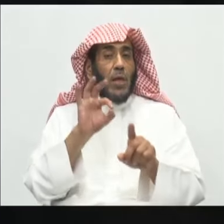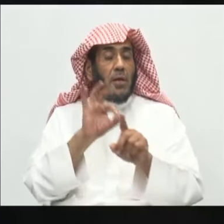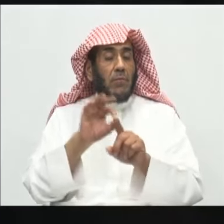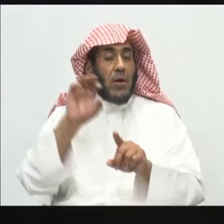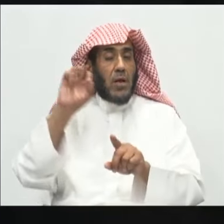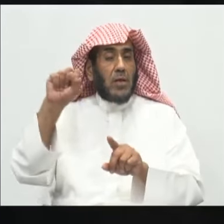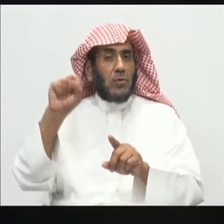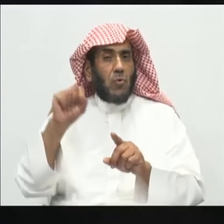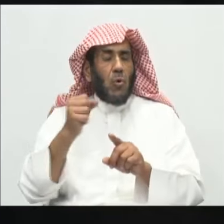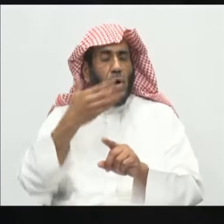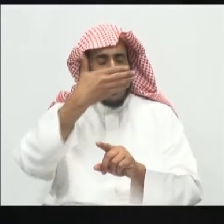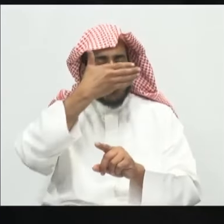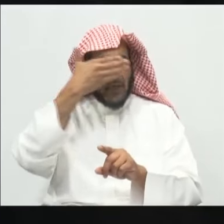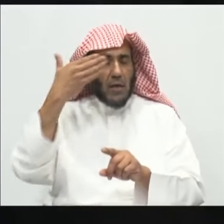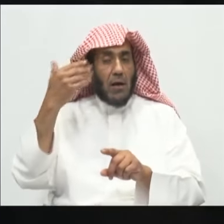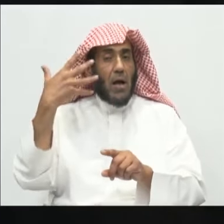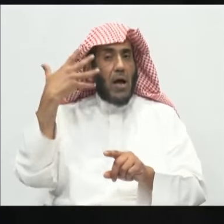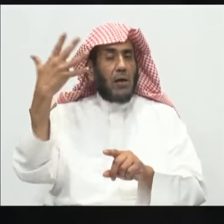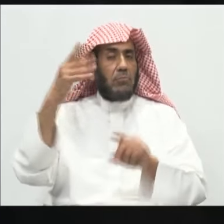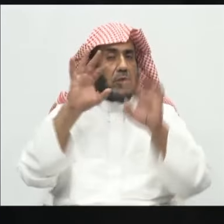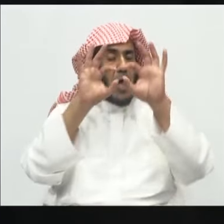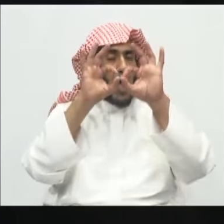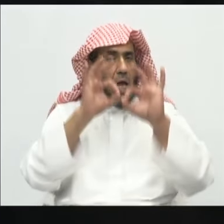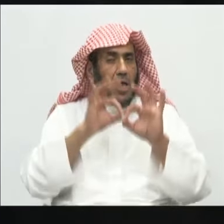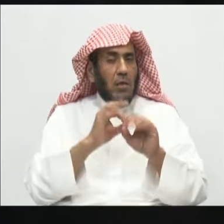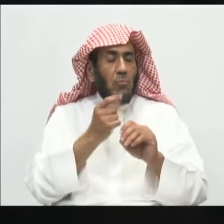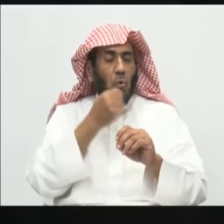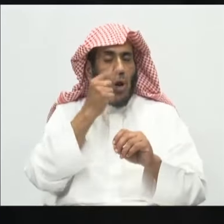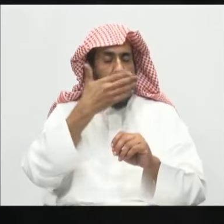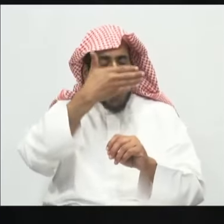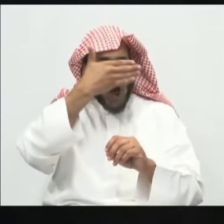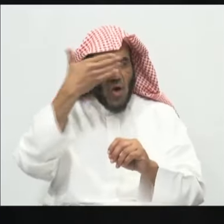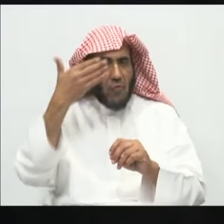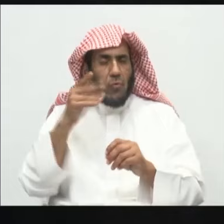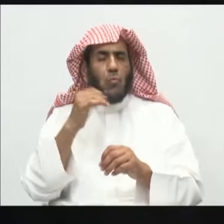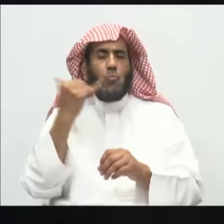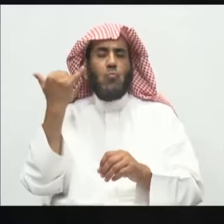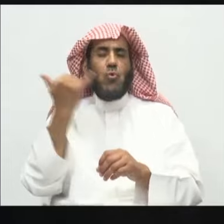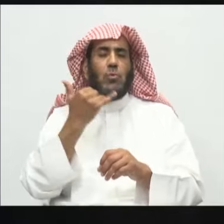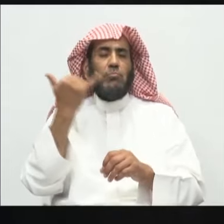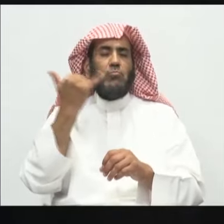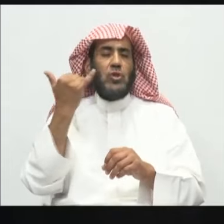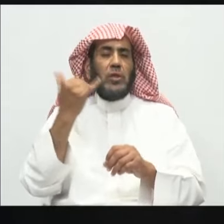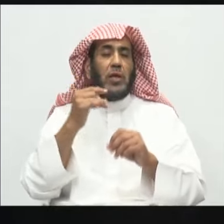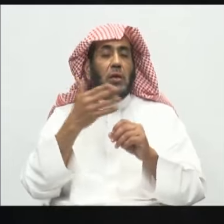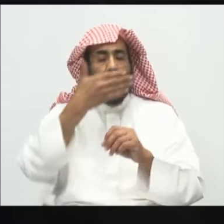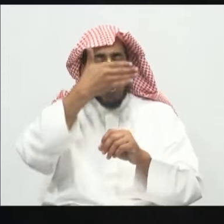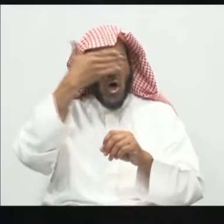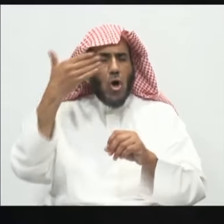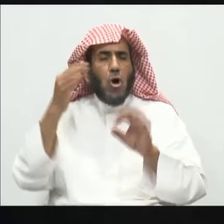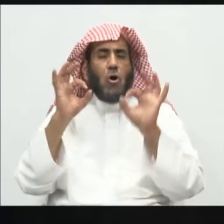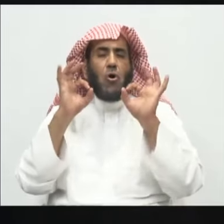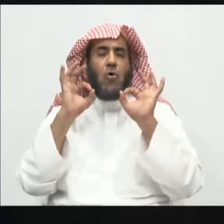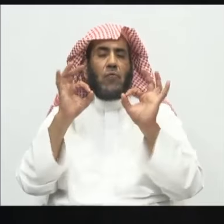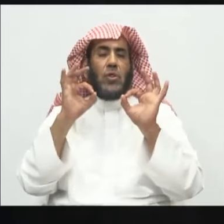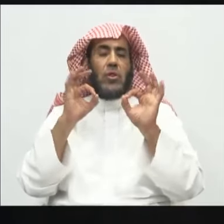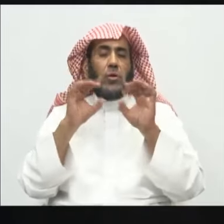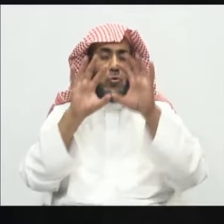بهذا الدرس وهو استظهار خمس ايات من القران الكريم المقصود بها ان تحفظ خمس ايات من هذا الدرس او من هذه